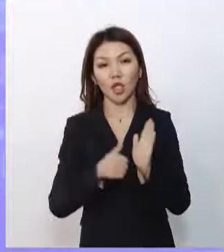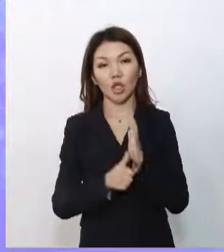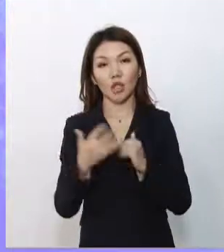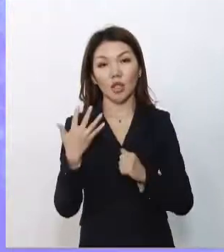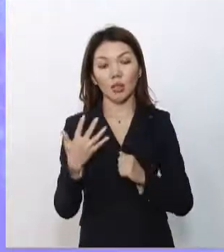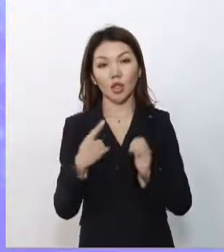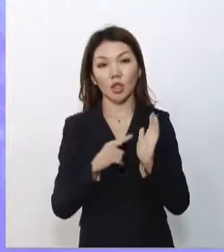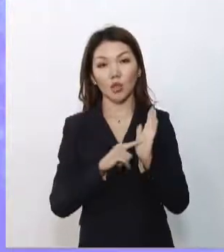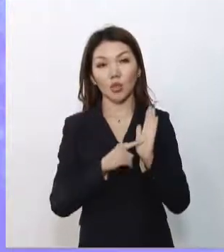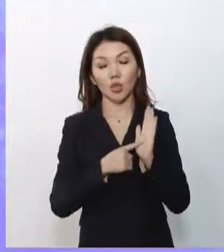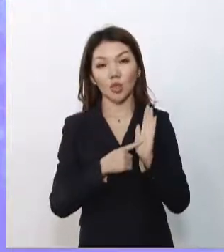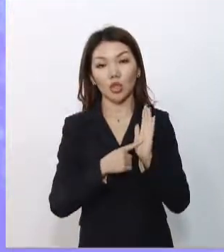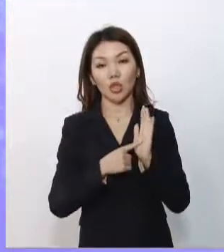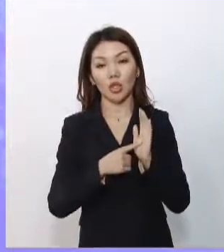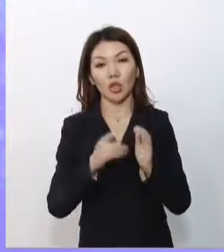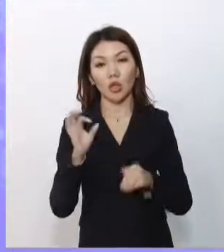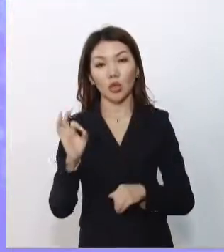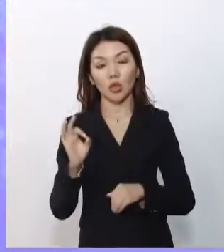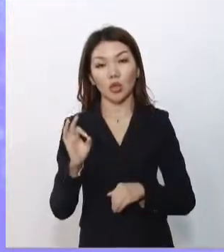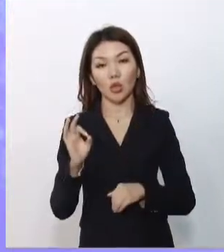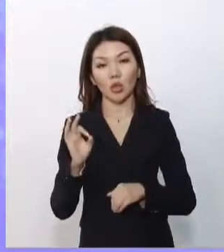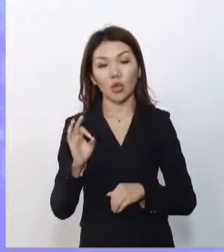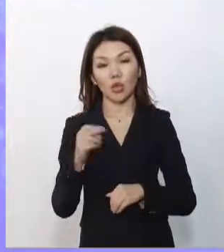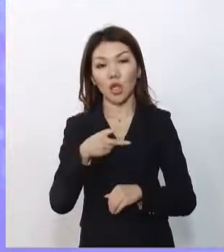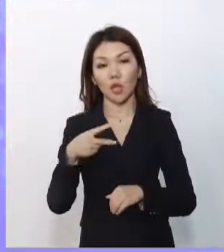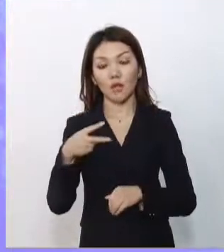65 умножить на 0 равно